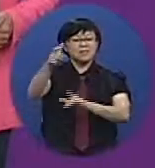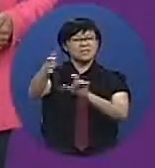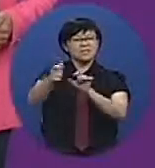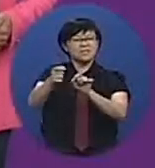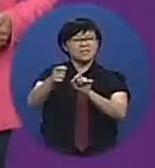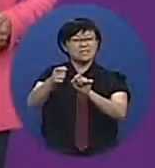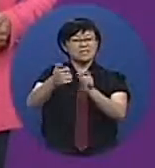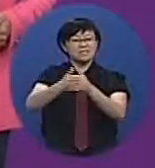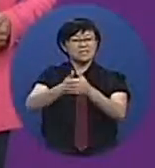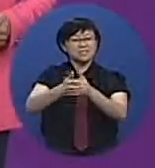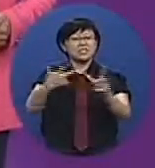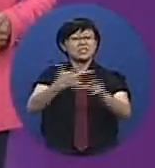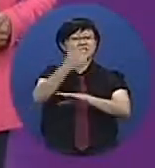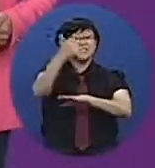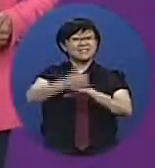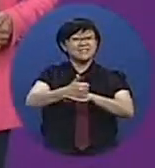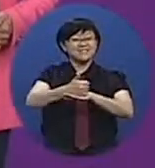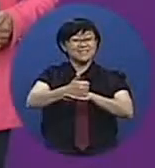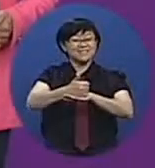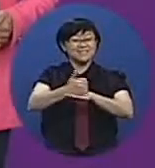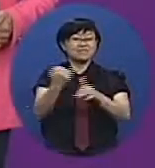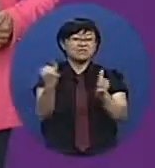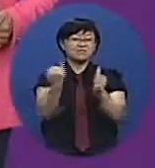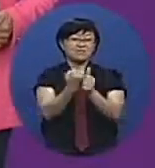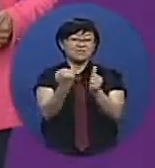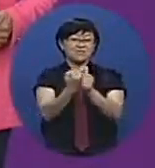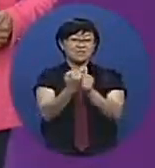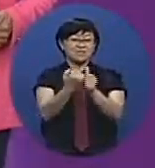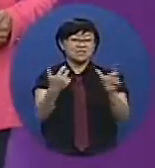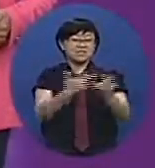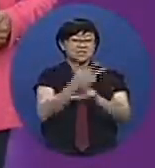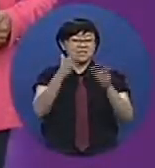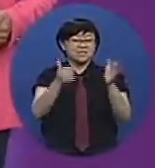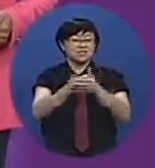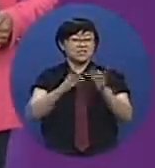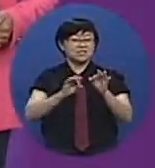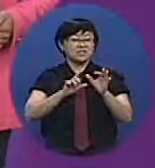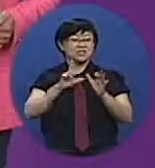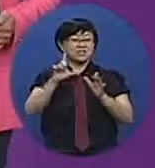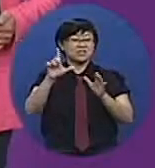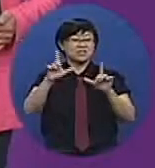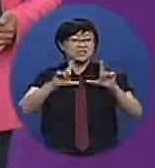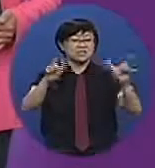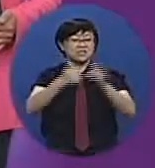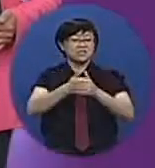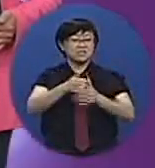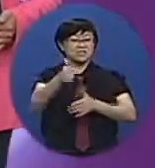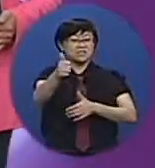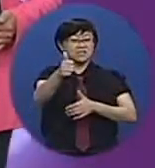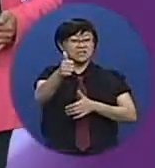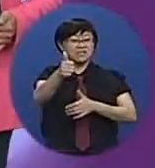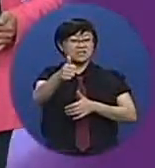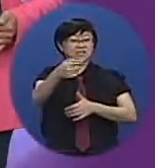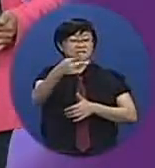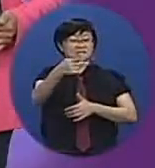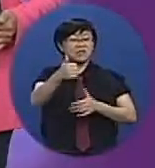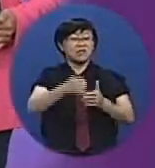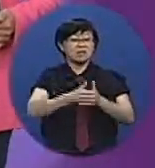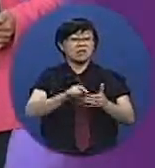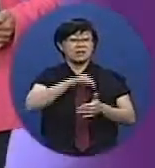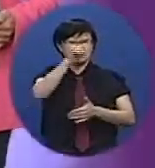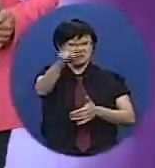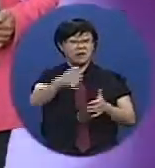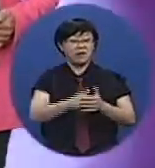예. 네. 주말 부부 여기 일주일은 여기 있다가 금요일은 또 이제 아저씨한테 동구 방천동으로 가고. 오.